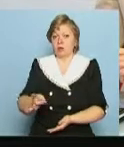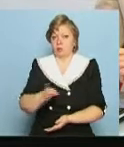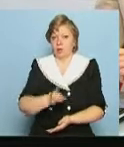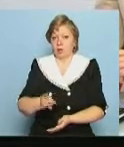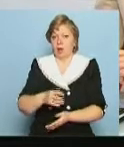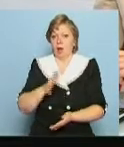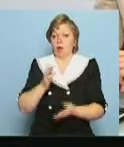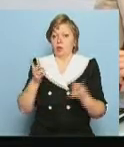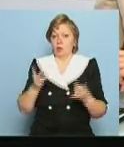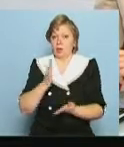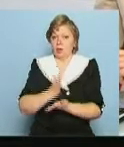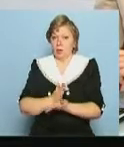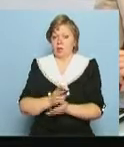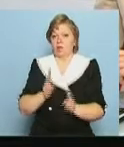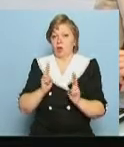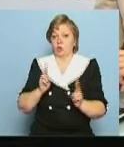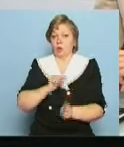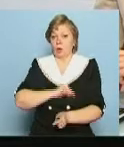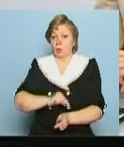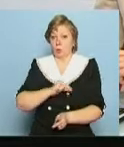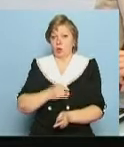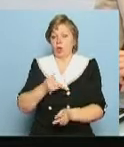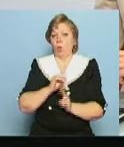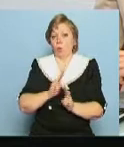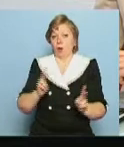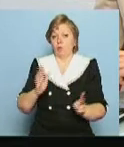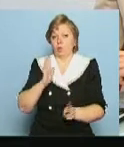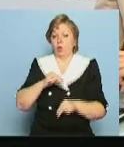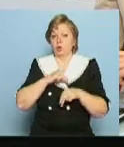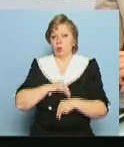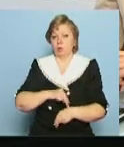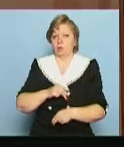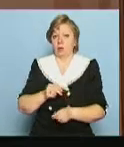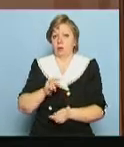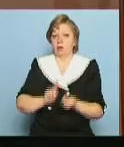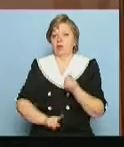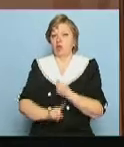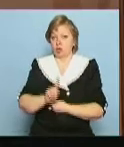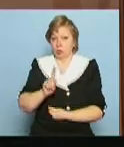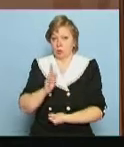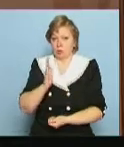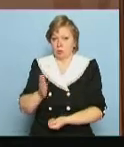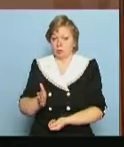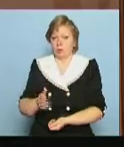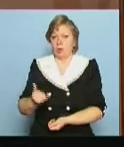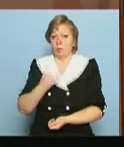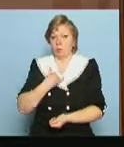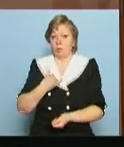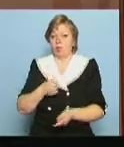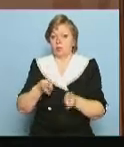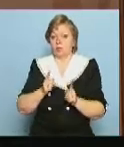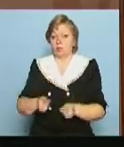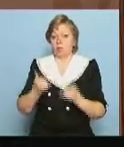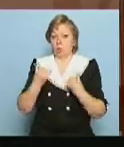кто уже работает, и у тех, кому трудовую биографию еще только предстоит написать. У нас действительно получается парадоксальная ситуация. У